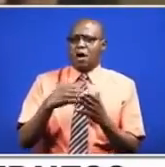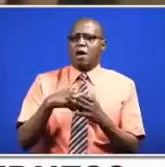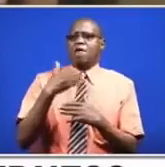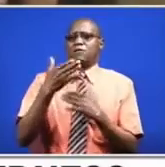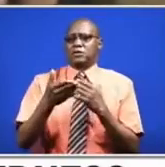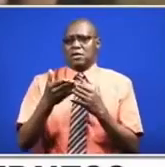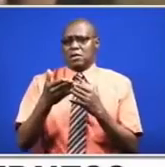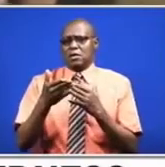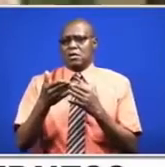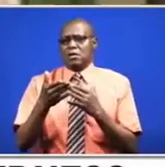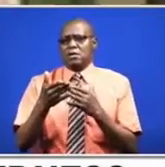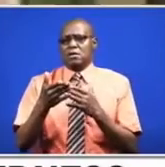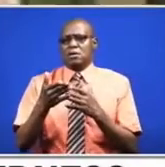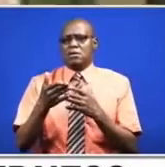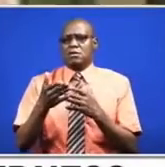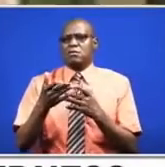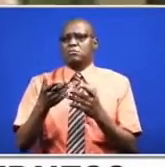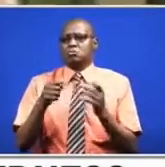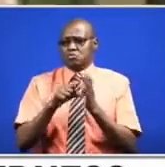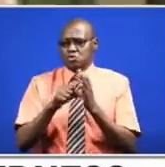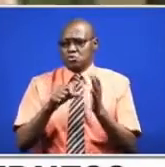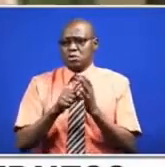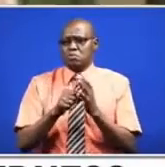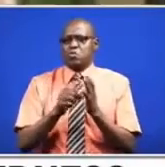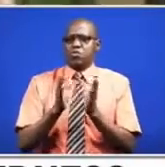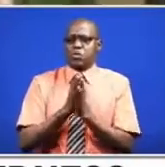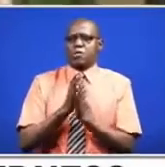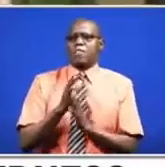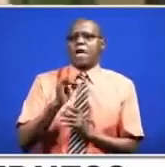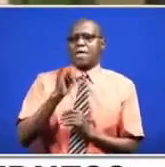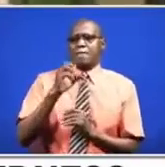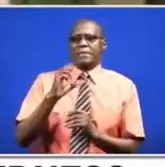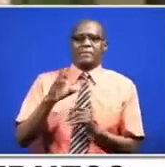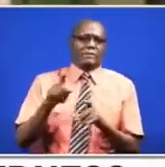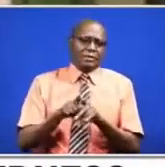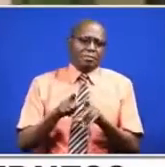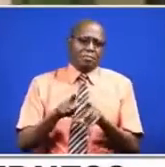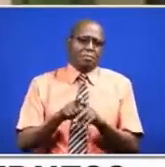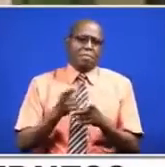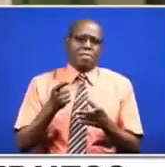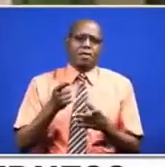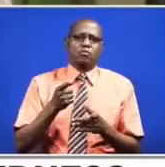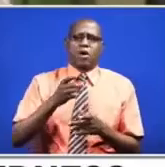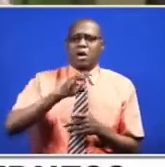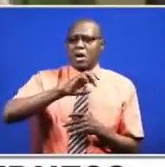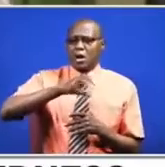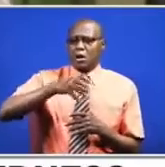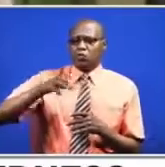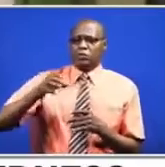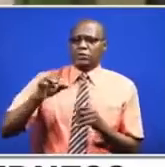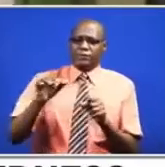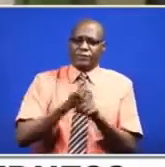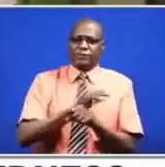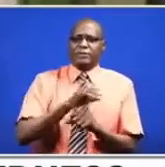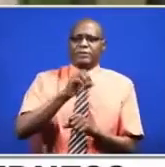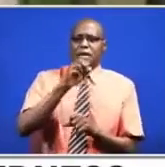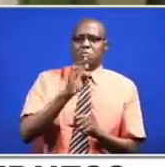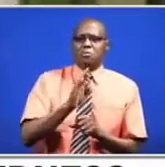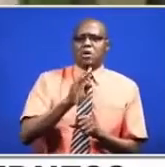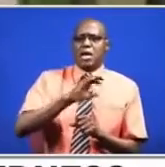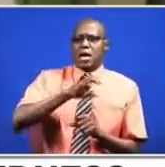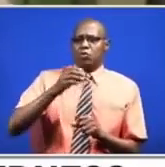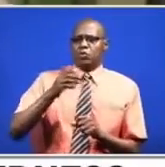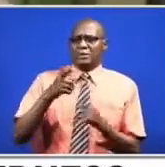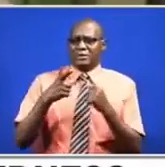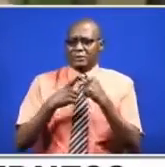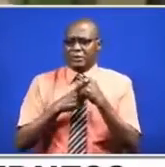uchaguzi pia uko na IEBC. Hili tunafanya bidii kama uraia, na tuko katika kaunti nzima, katika sub-county sita, kuhakikisha